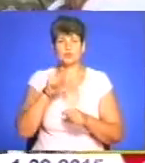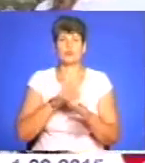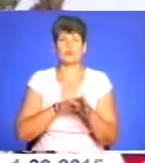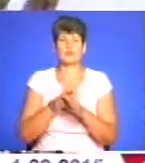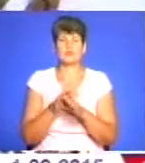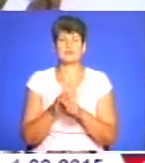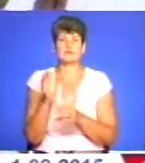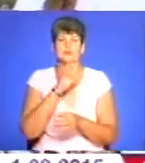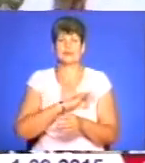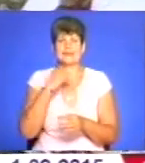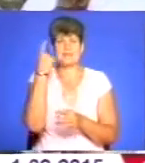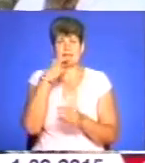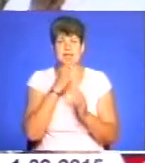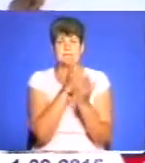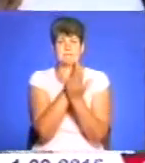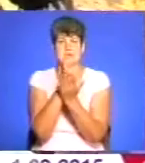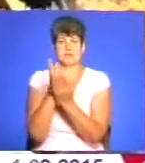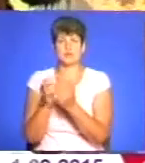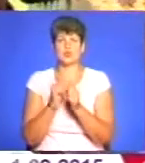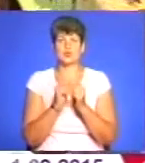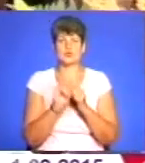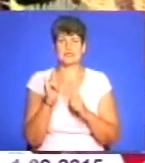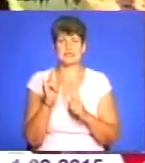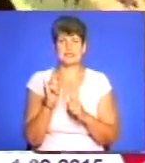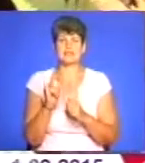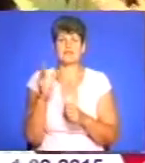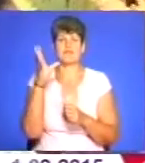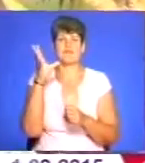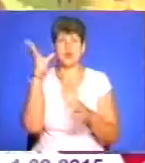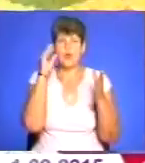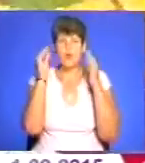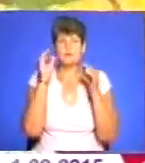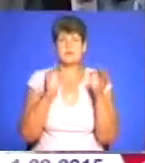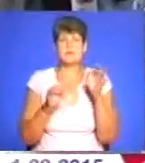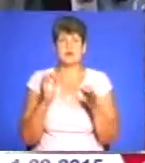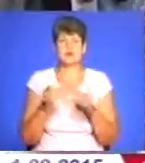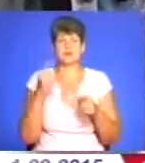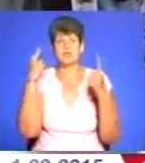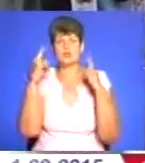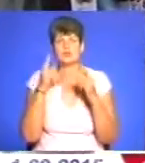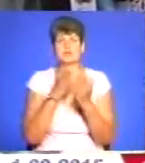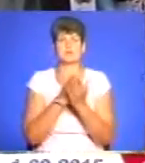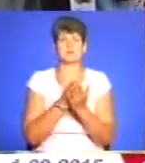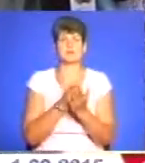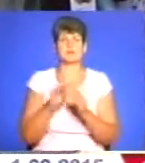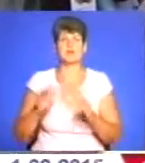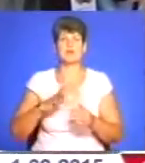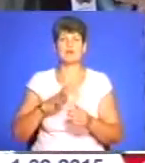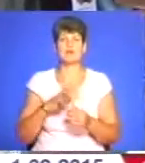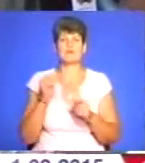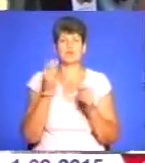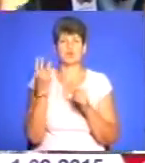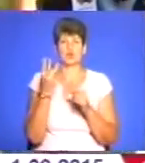застосовують індивідуальний підхід до кожної дитини, враховуючи природні творчі нахили учня. Я була в трьох школах в Україні